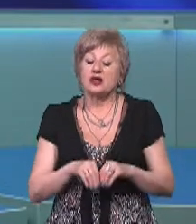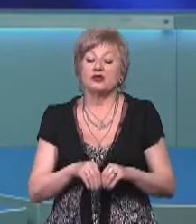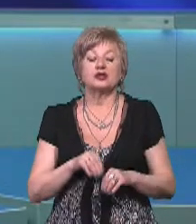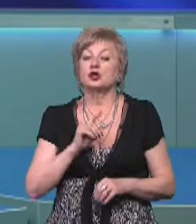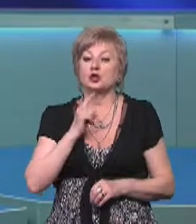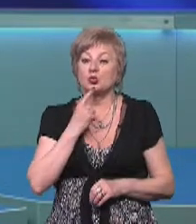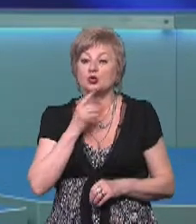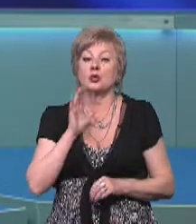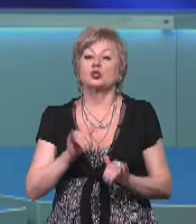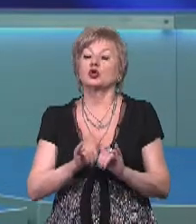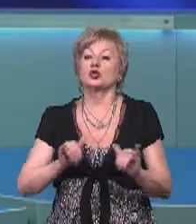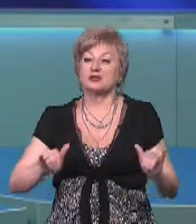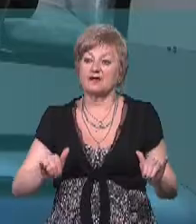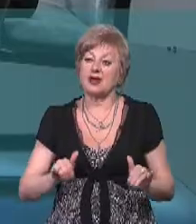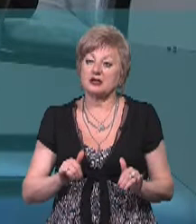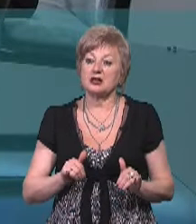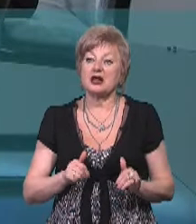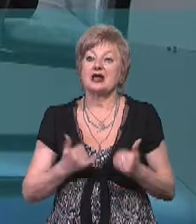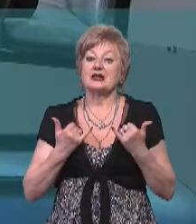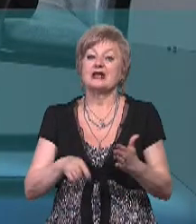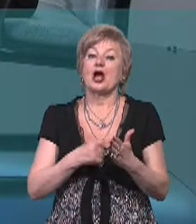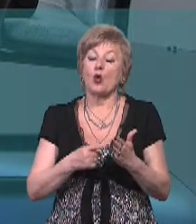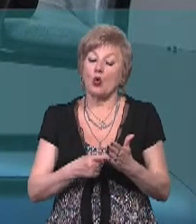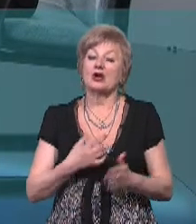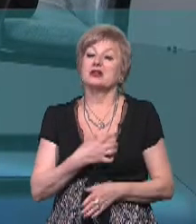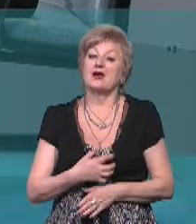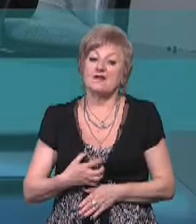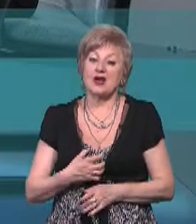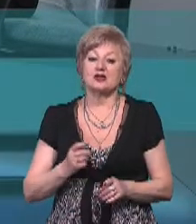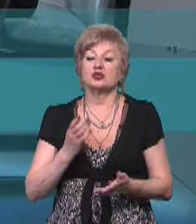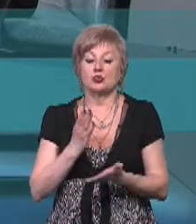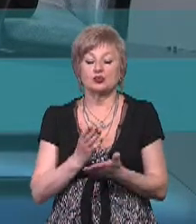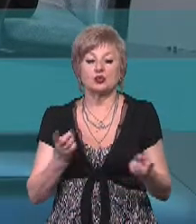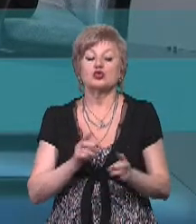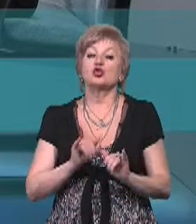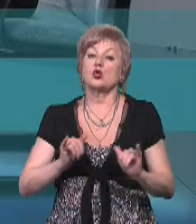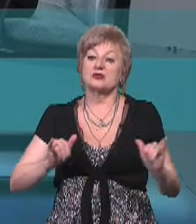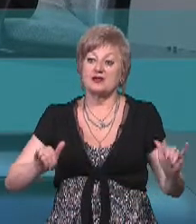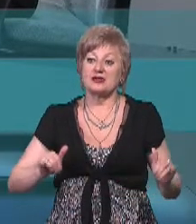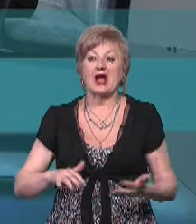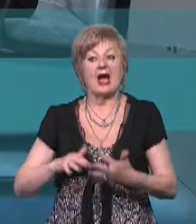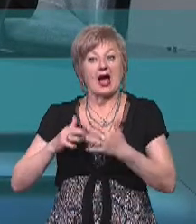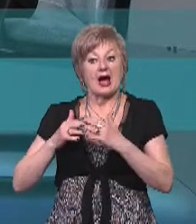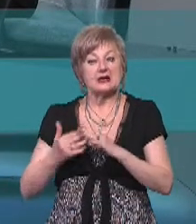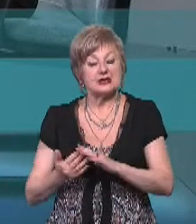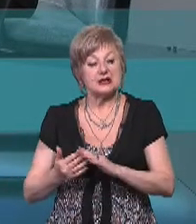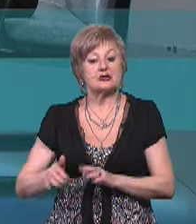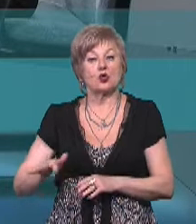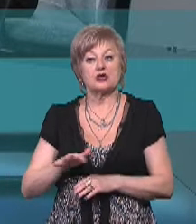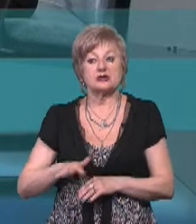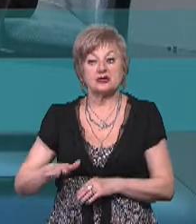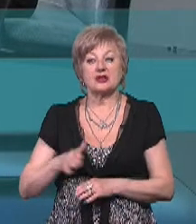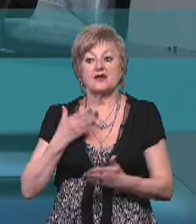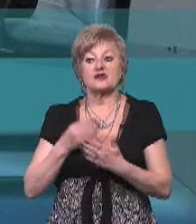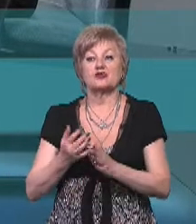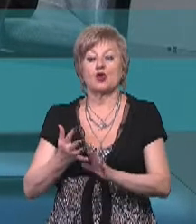так, розвиватися обом територіям. Для міста дуже важливо мати розвиток. А сільська або селищна територія, в свою